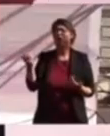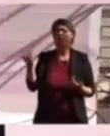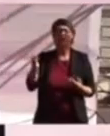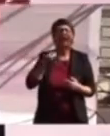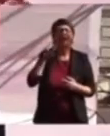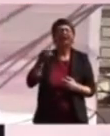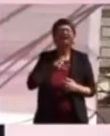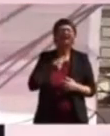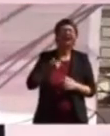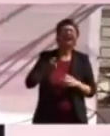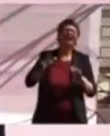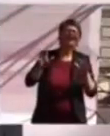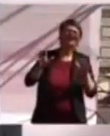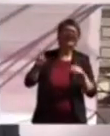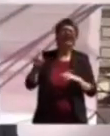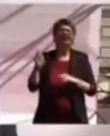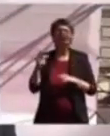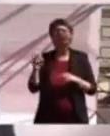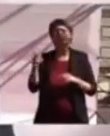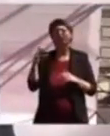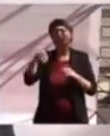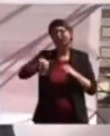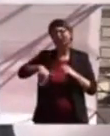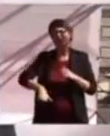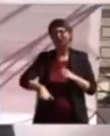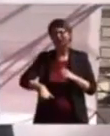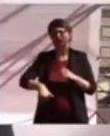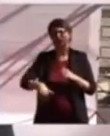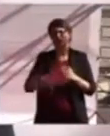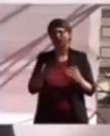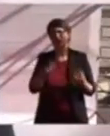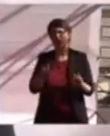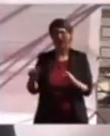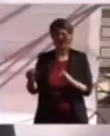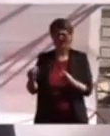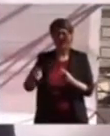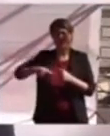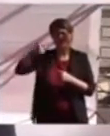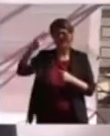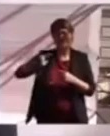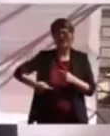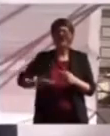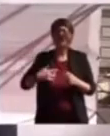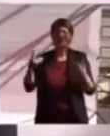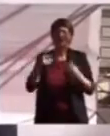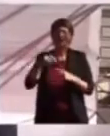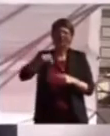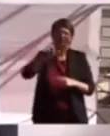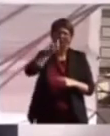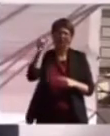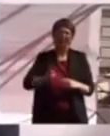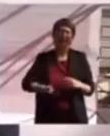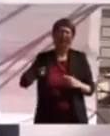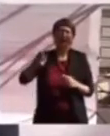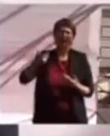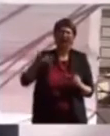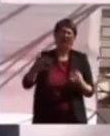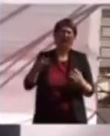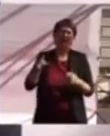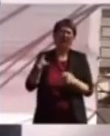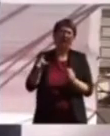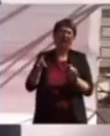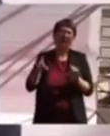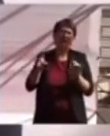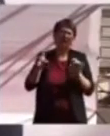10 12 13 mila casi però è la circolazione una circolazione molto significativa e quindi abbiamo bisogno di alzare